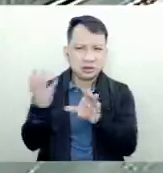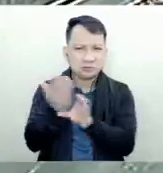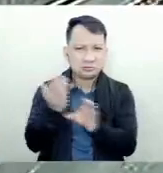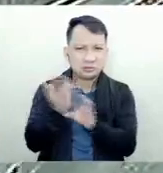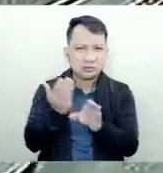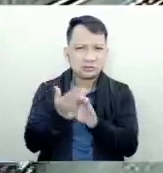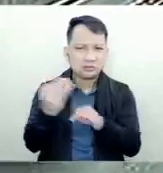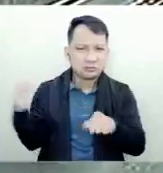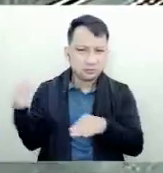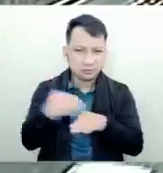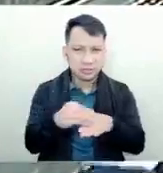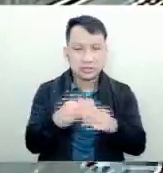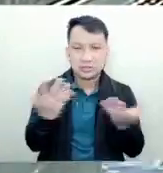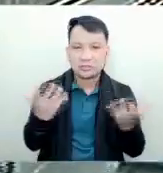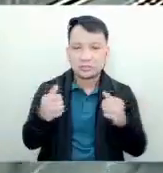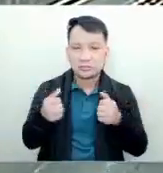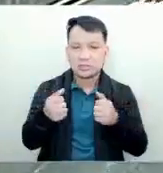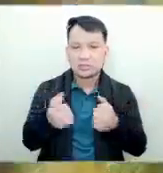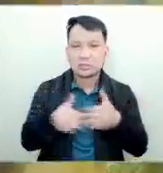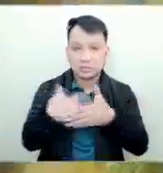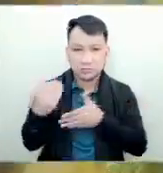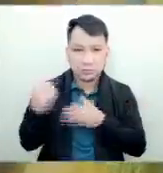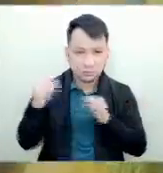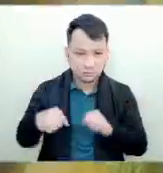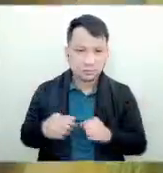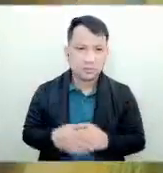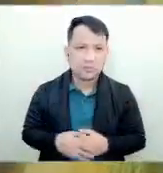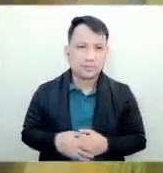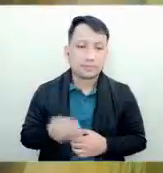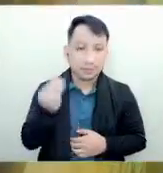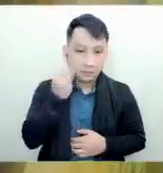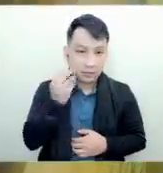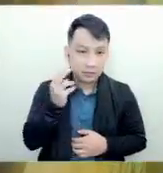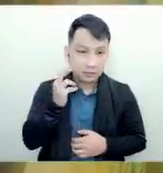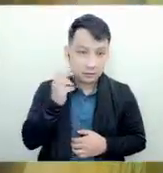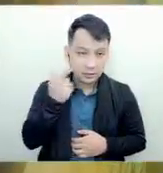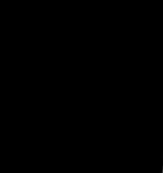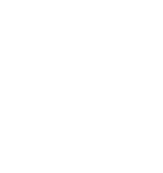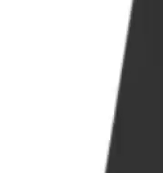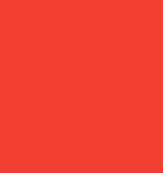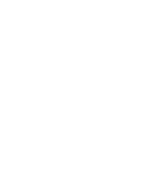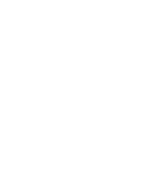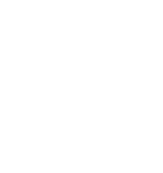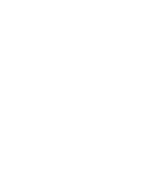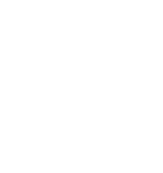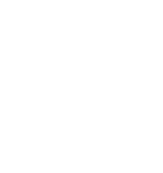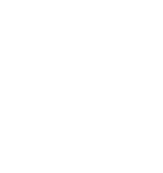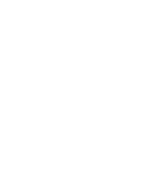bumabagtas sa mga lansangan. Marga? Maraming salamat, Justine Ponsalam.